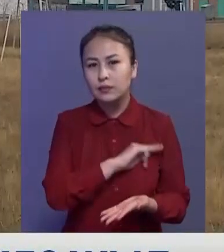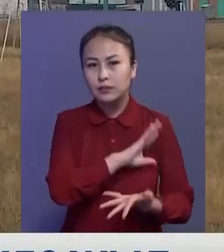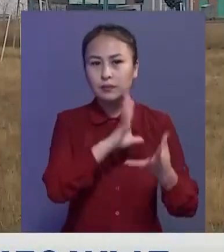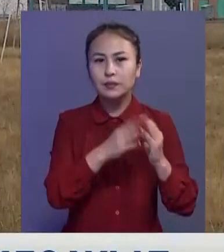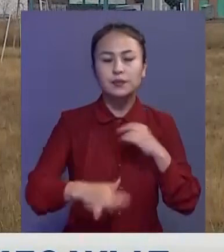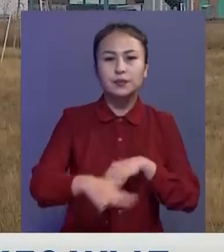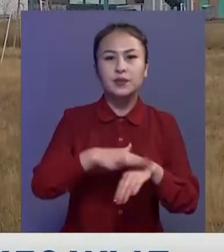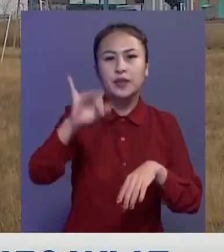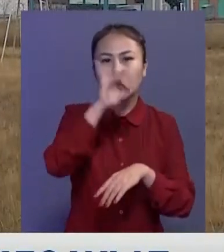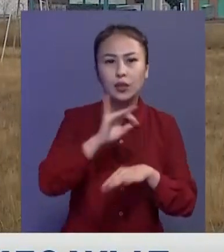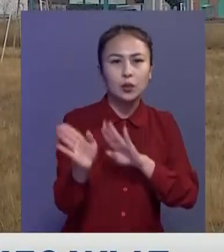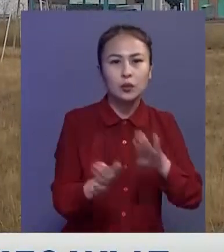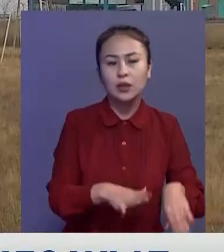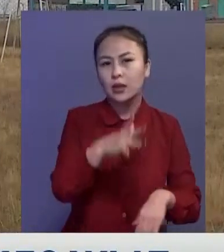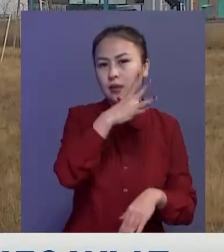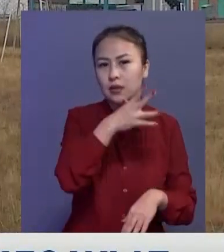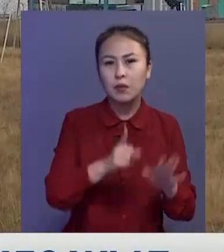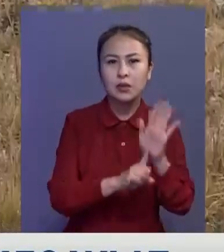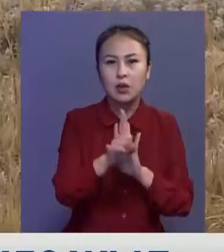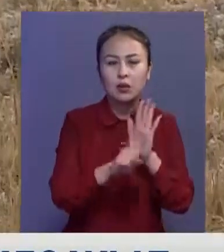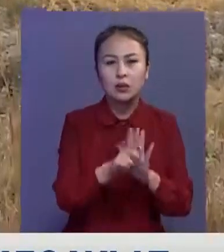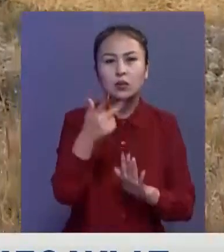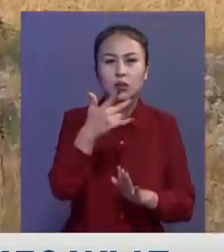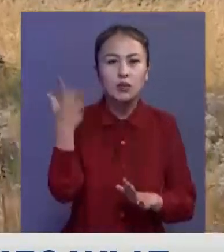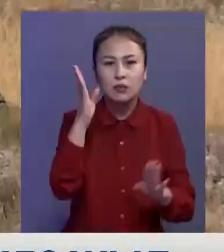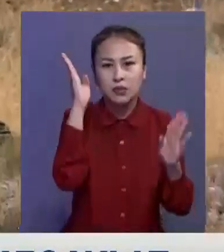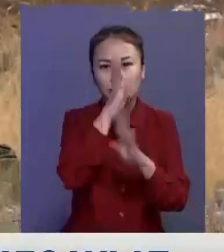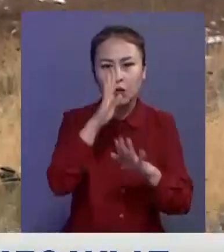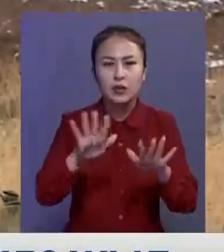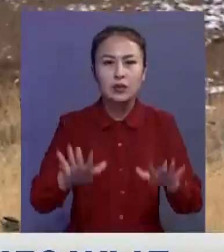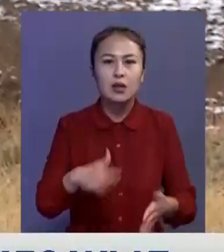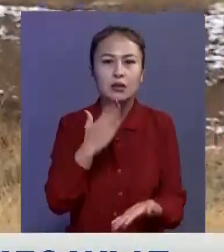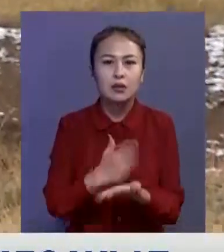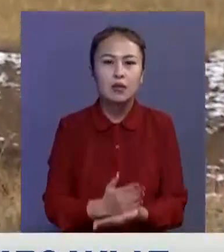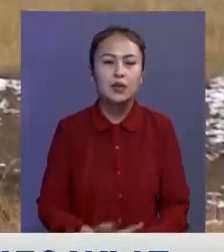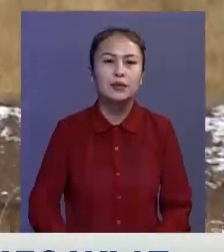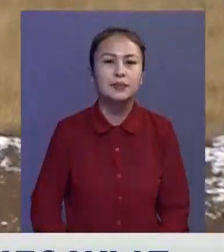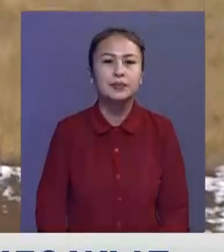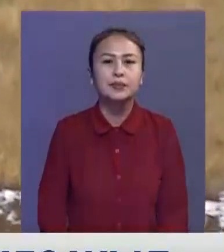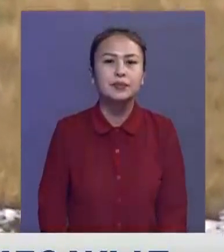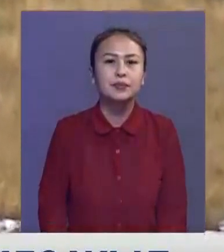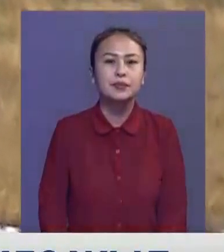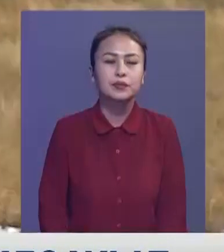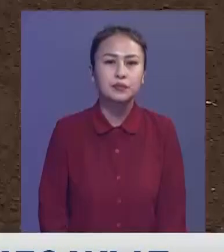қызметкерлері. Жалпы елімізде тарихы өткен ғасырдан бастау алатын 35 метеорологиялық станция бар.